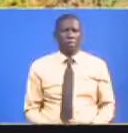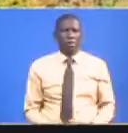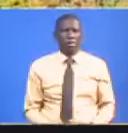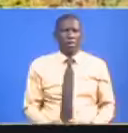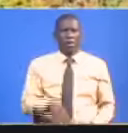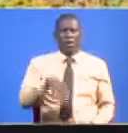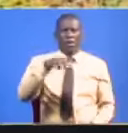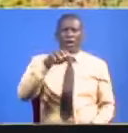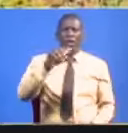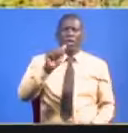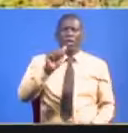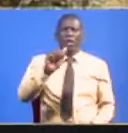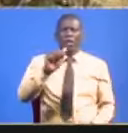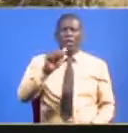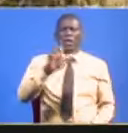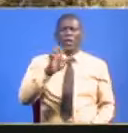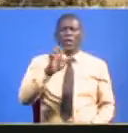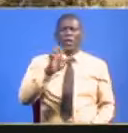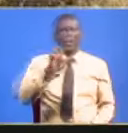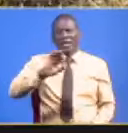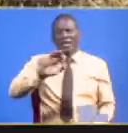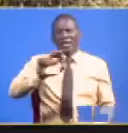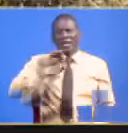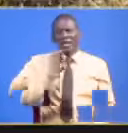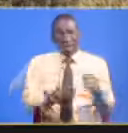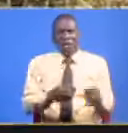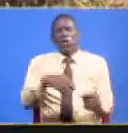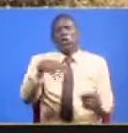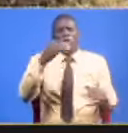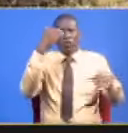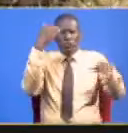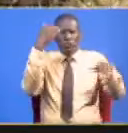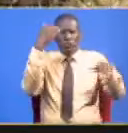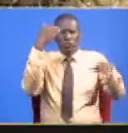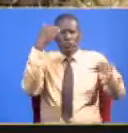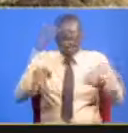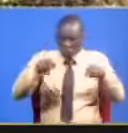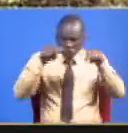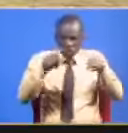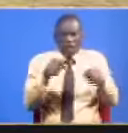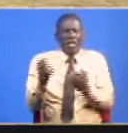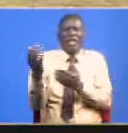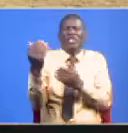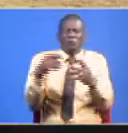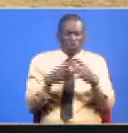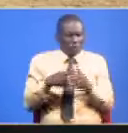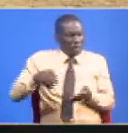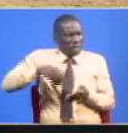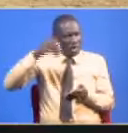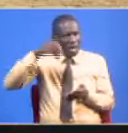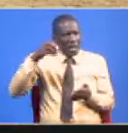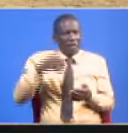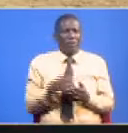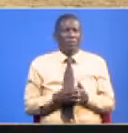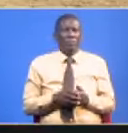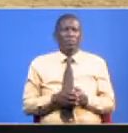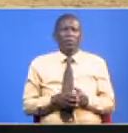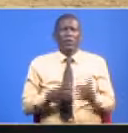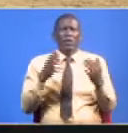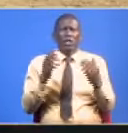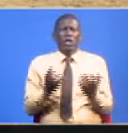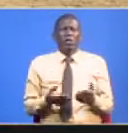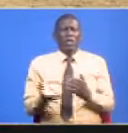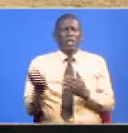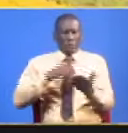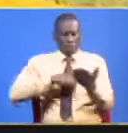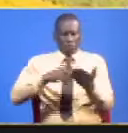Alex, ambaye ni mwanafunzi wa mwaka wa tatu, alifika chuoni mapema leo akitarajia kuanza masomo. So wiki